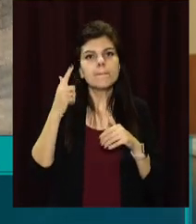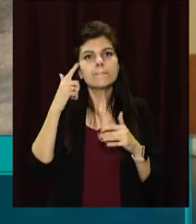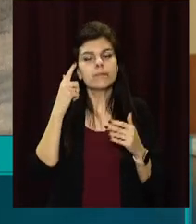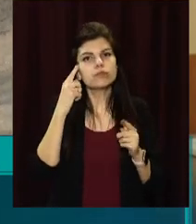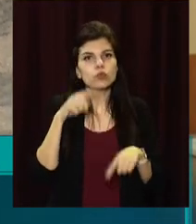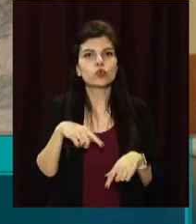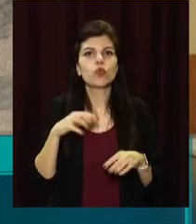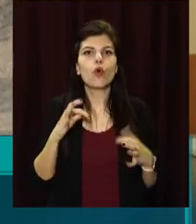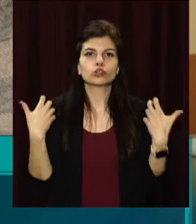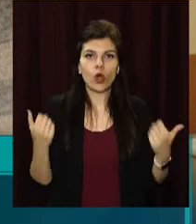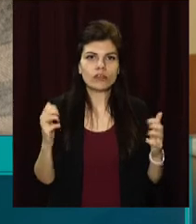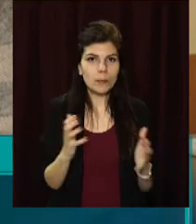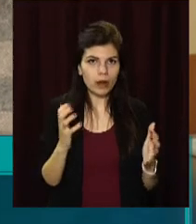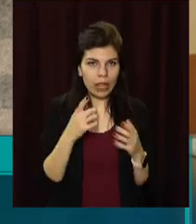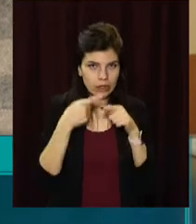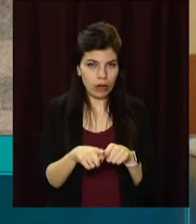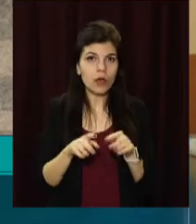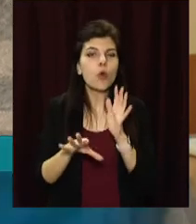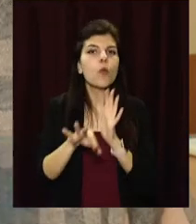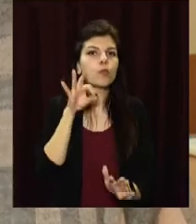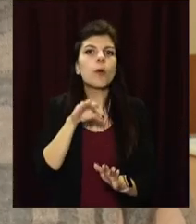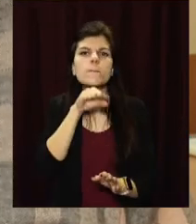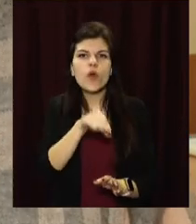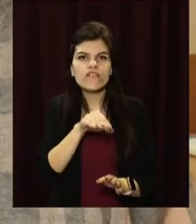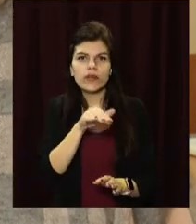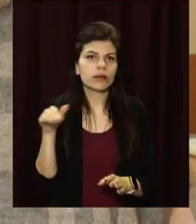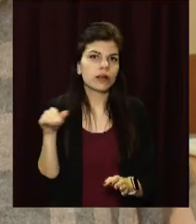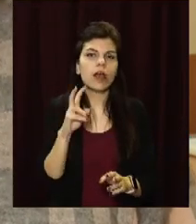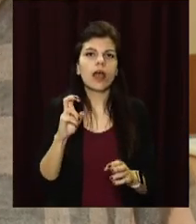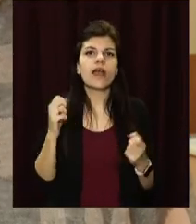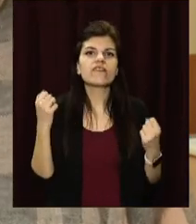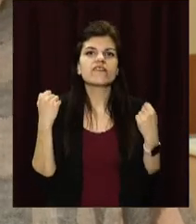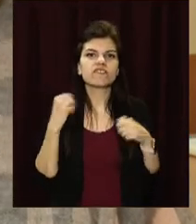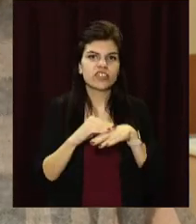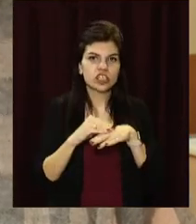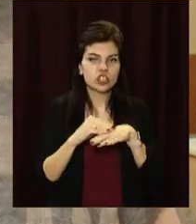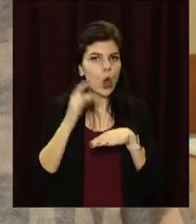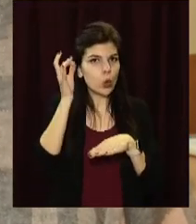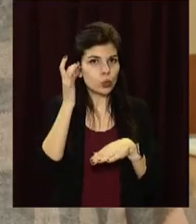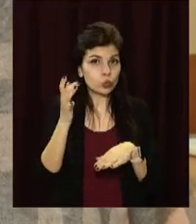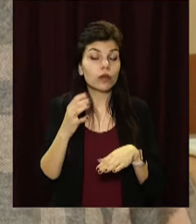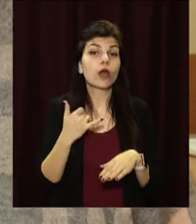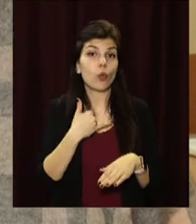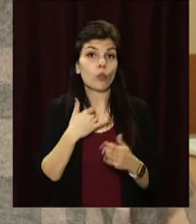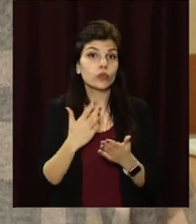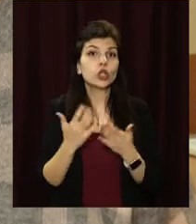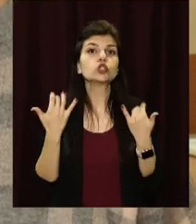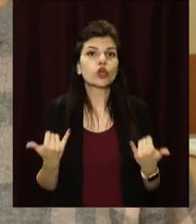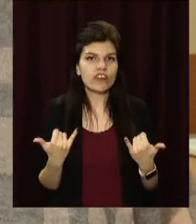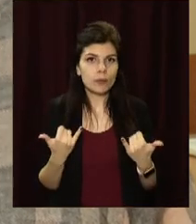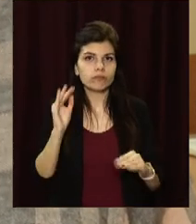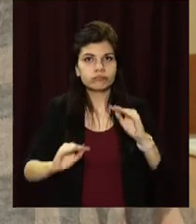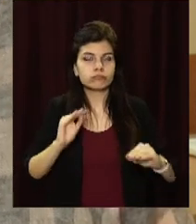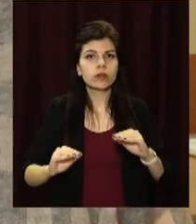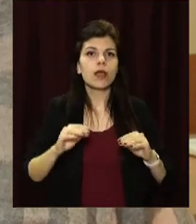технологіях. Тому вибрали профіль за напрямком фізична культура. І ми маємо сучасний басейн, ми маємо